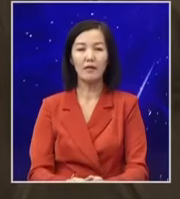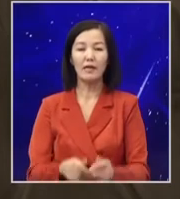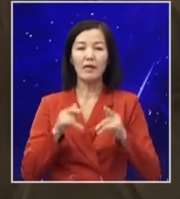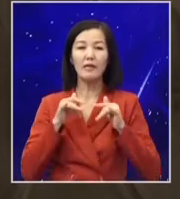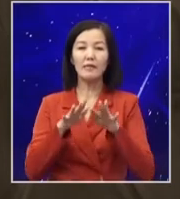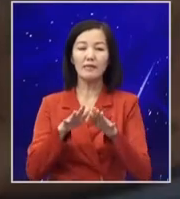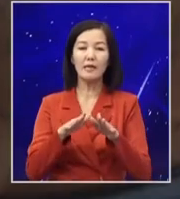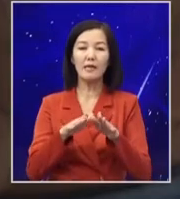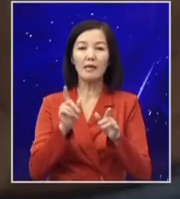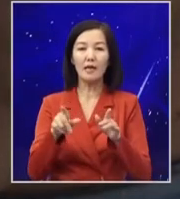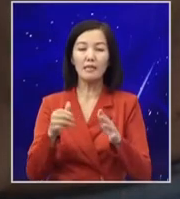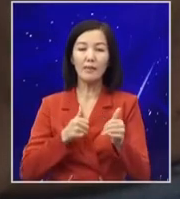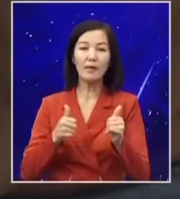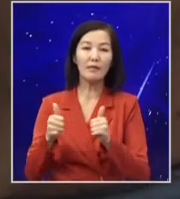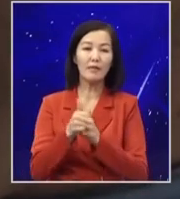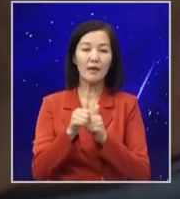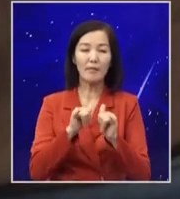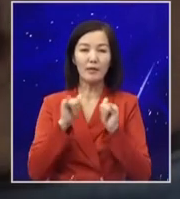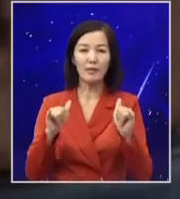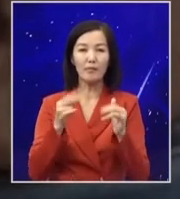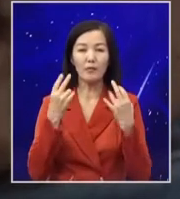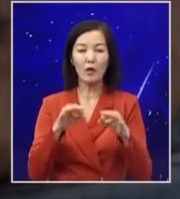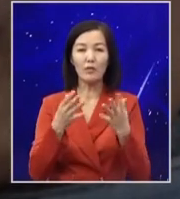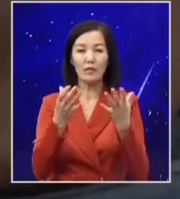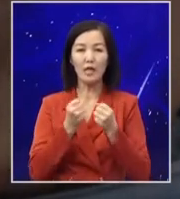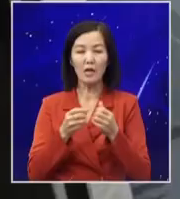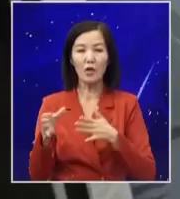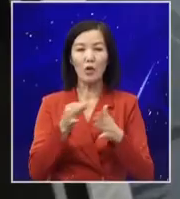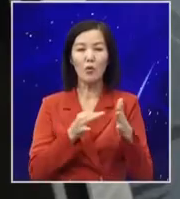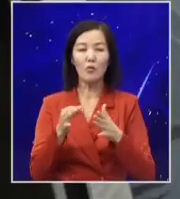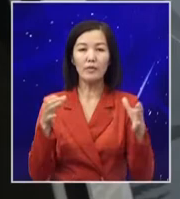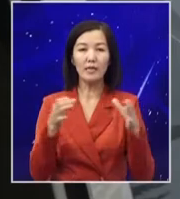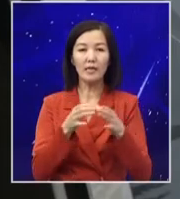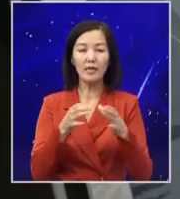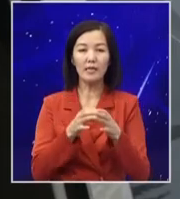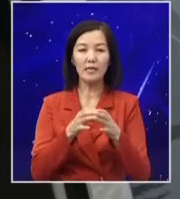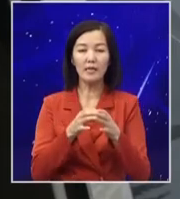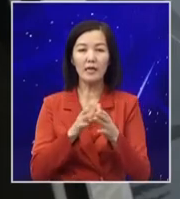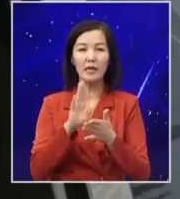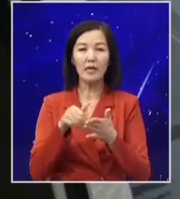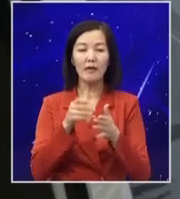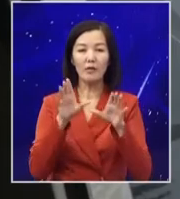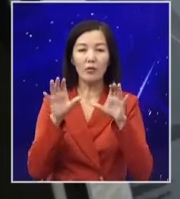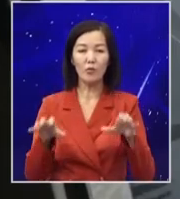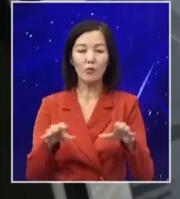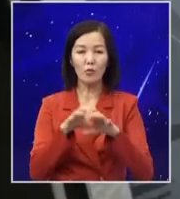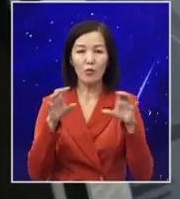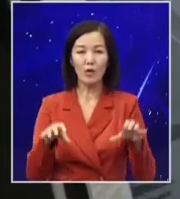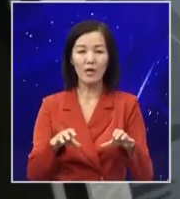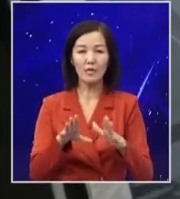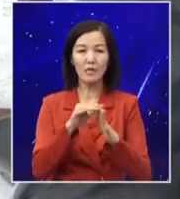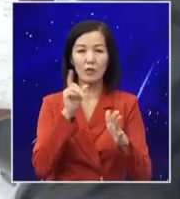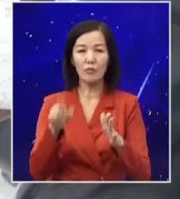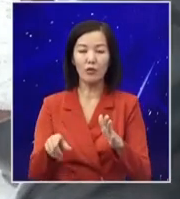азамат ілгері баспай тұрсын ба? Ел тәуелсіздік алған жылдары облыстық кеңестің, яғни мәслихаттың төрағасы, жоғарғы кеңестің